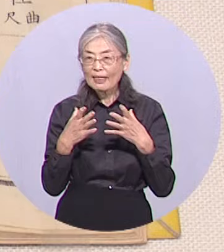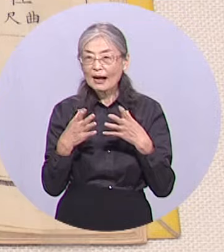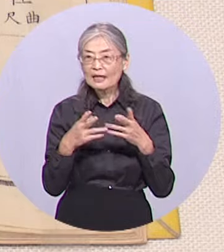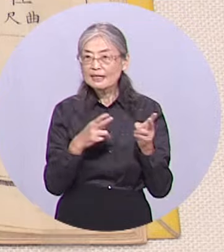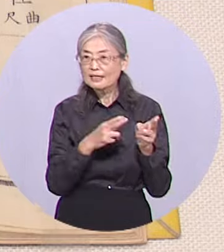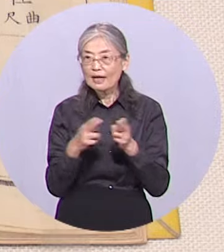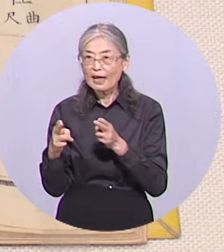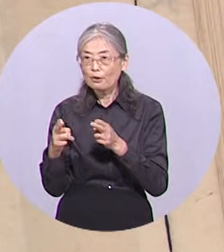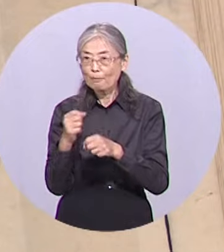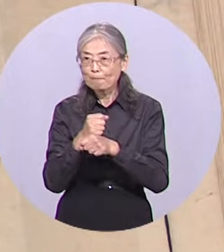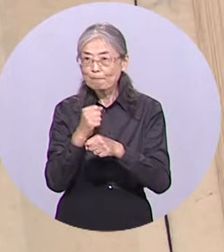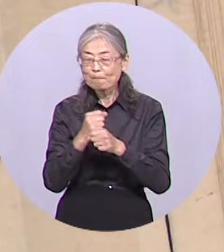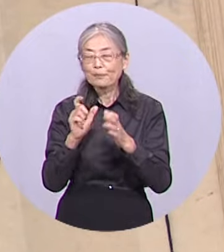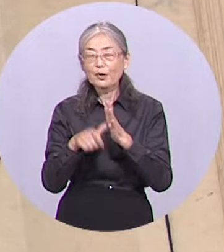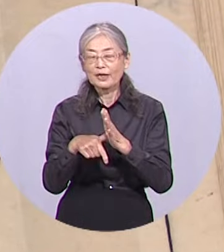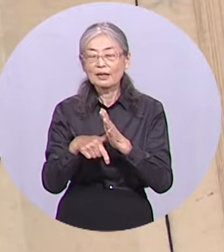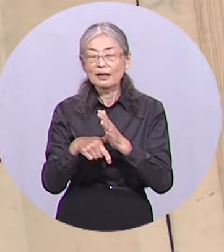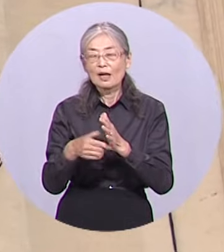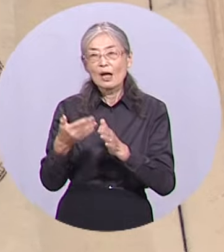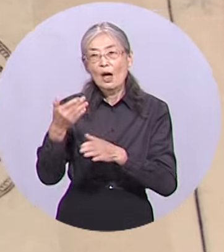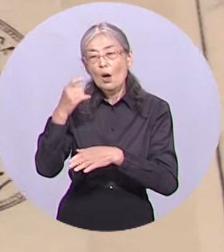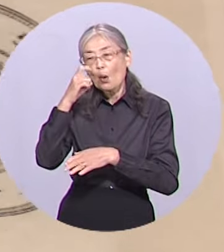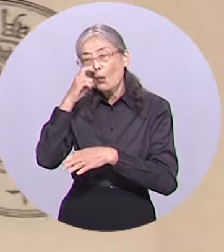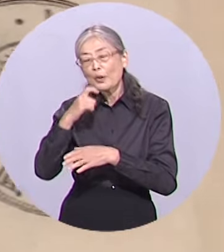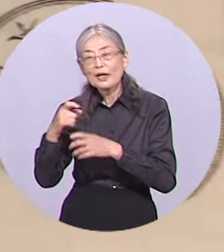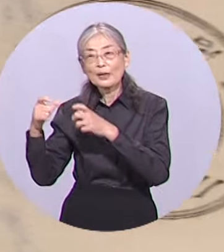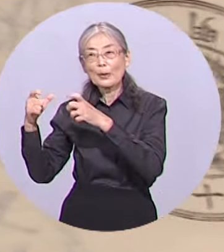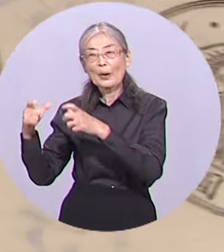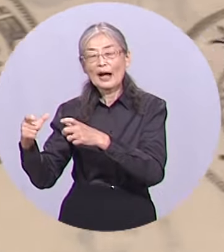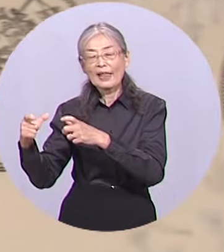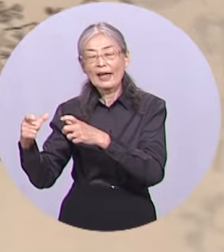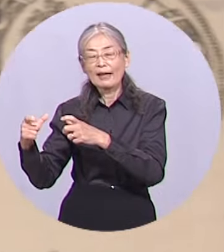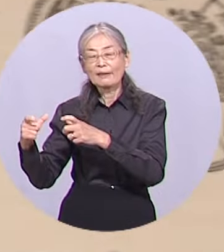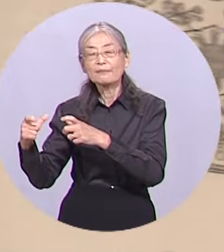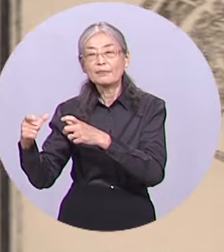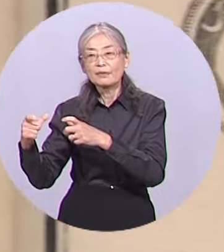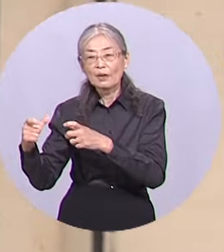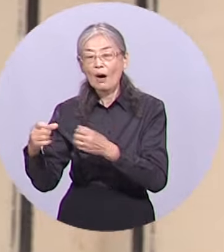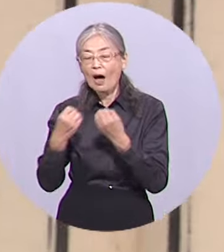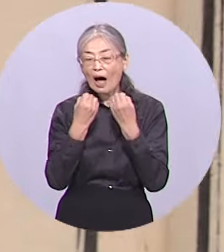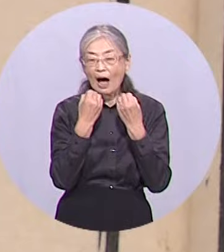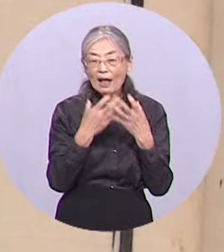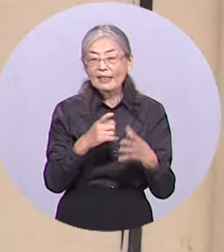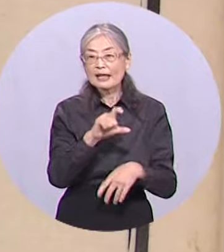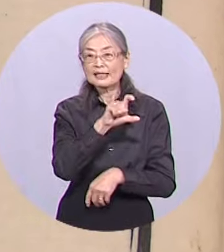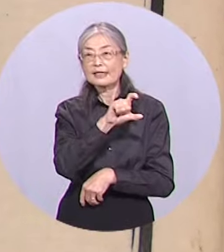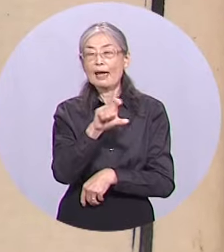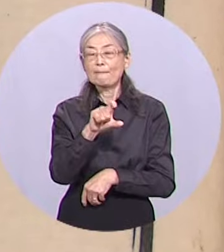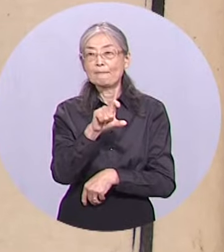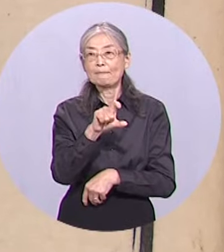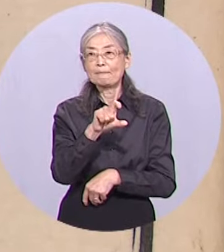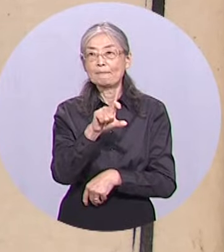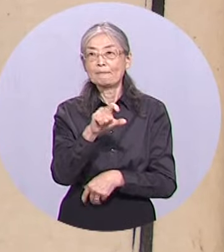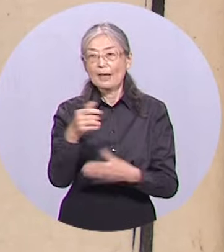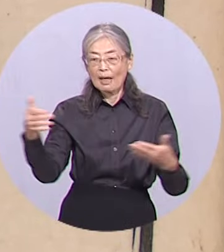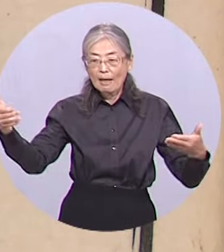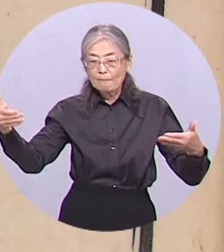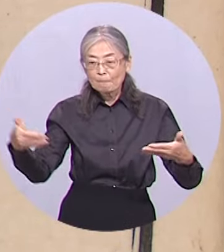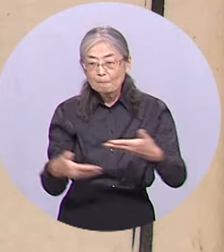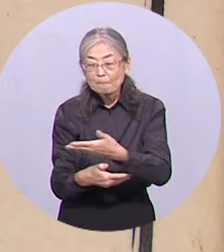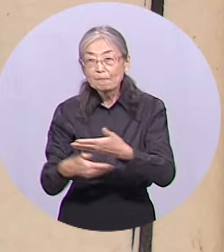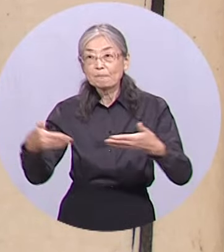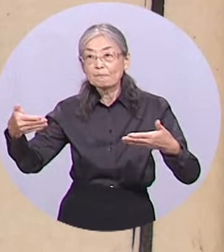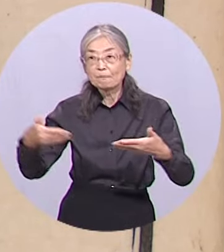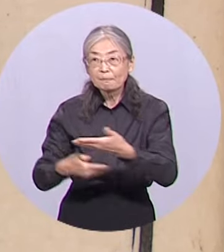整えるにあたって、今までの古いお金を回収して新しく円という単位のお金を広めよう